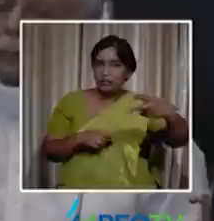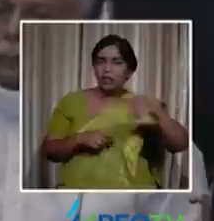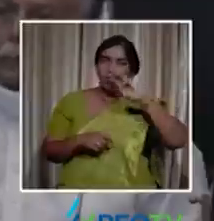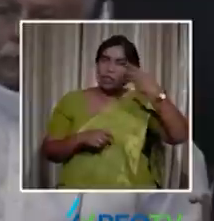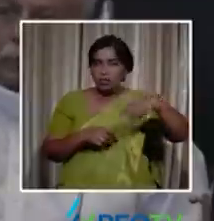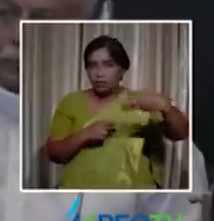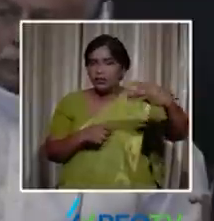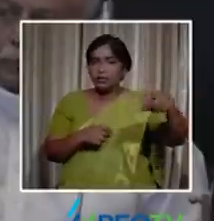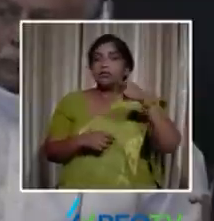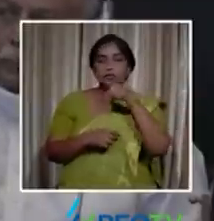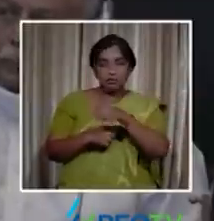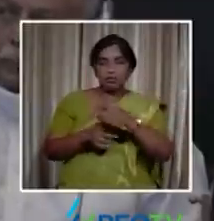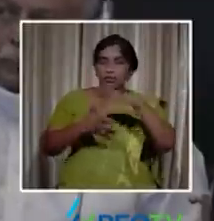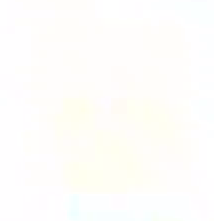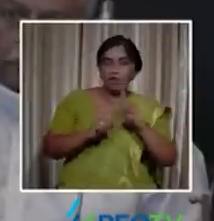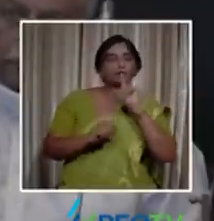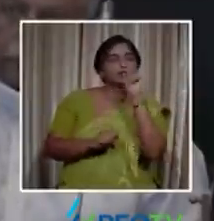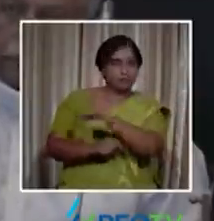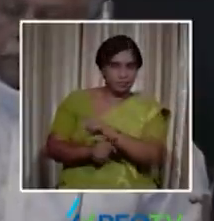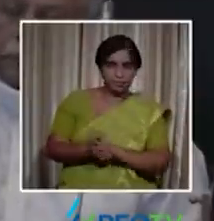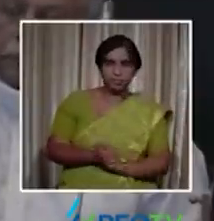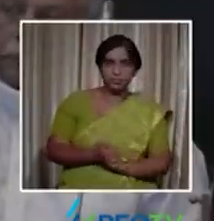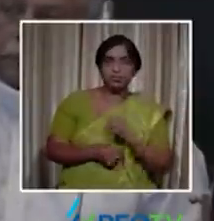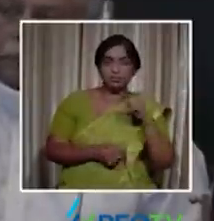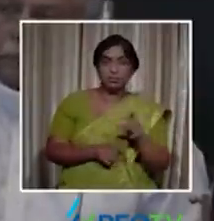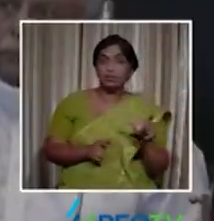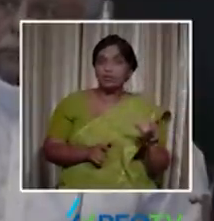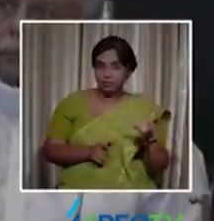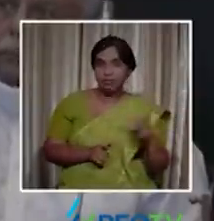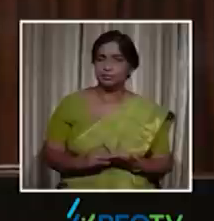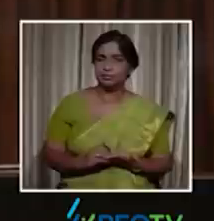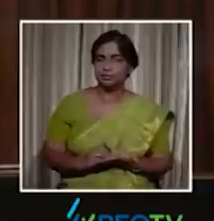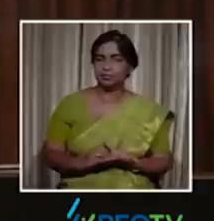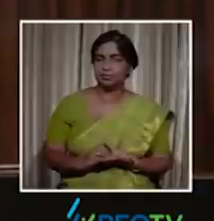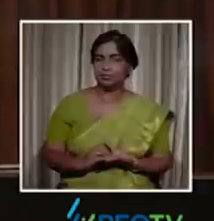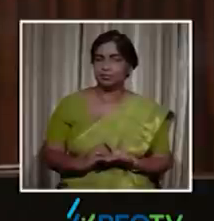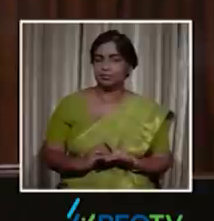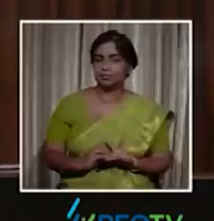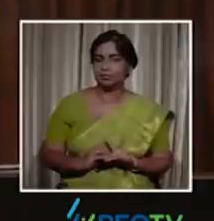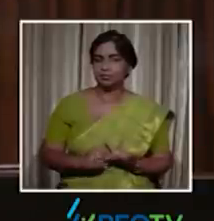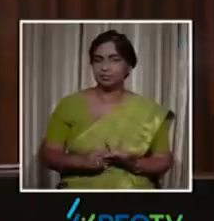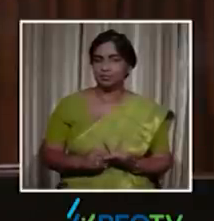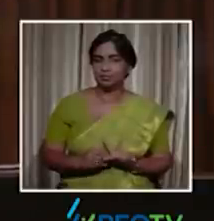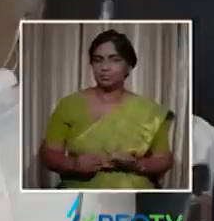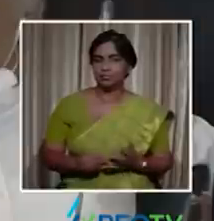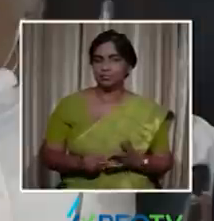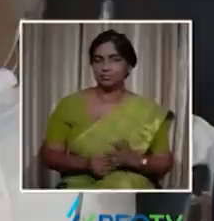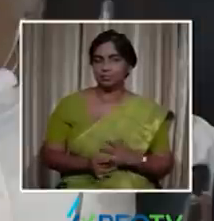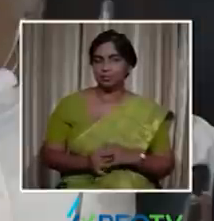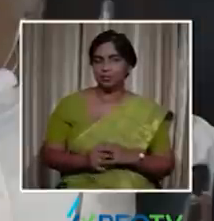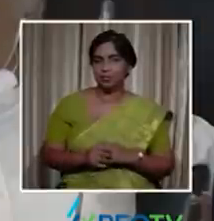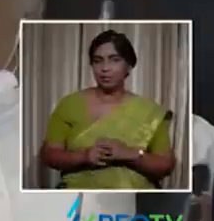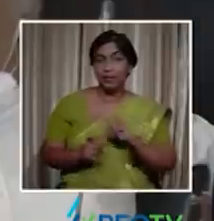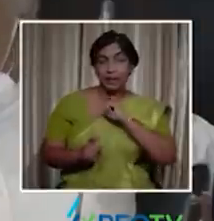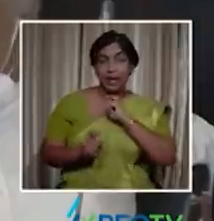තුනට ඔබතුමාට ප්‍රගතිය වාර්තා කරන්න. ඉතින් මේ රූකඩේ එක කියන්න කැමැති ඔබතුමාට. කෑ ගහන්න කී දෙනෙක් මගෙන් ඇමතිකම්